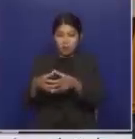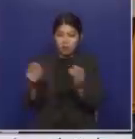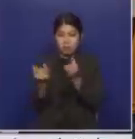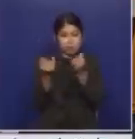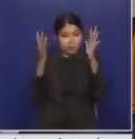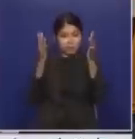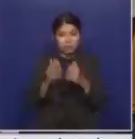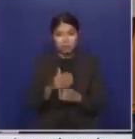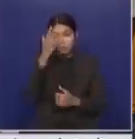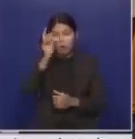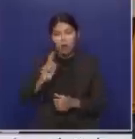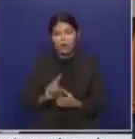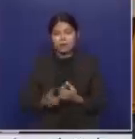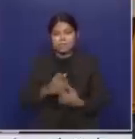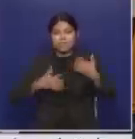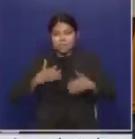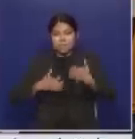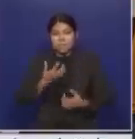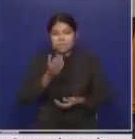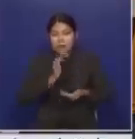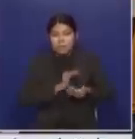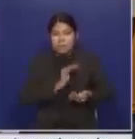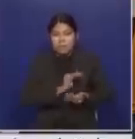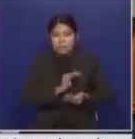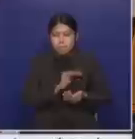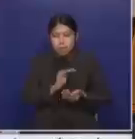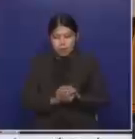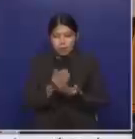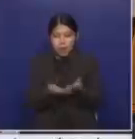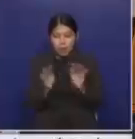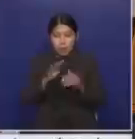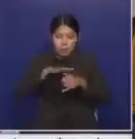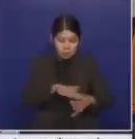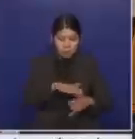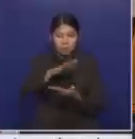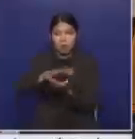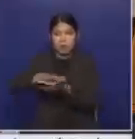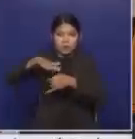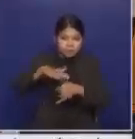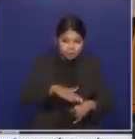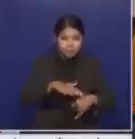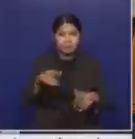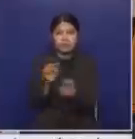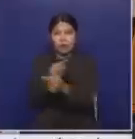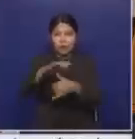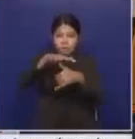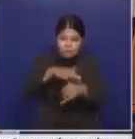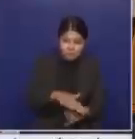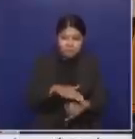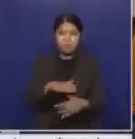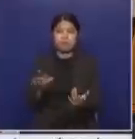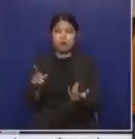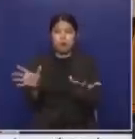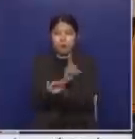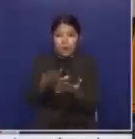บางครั้งเป็นเพราะพวกเขาถูกกดทับด้วยอำนาจนิยมทั้งในครอบครัวโรงเรียนสังคมและวัฒนธรรม